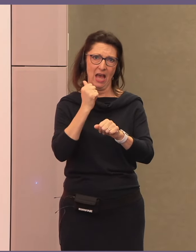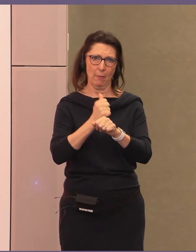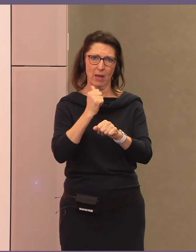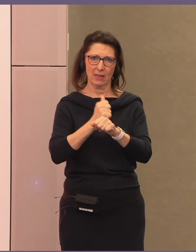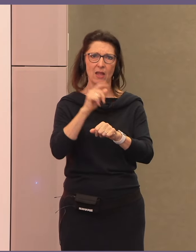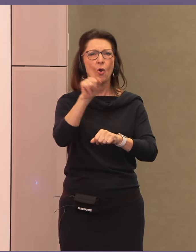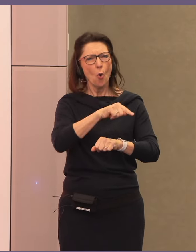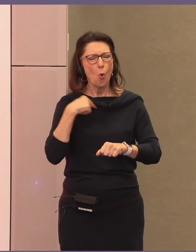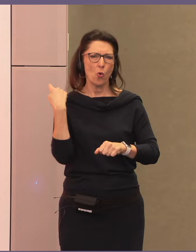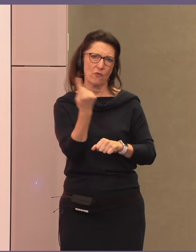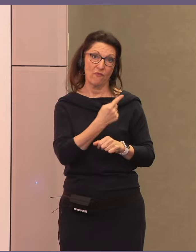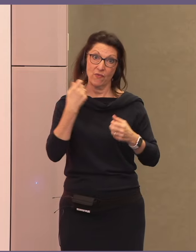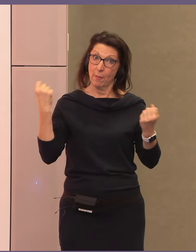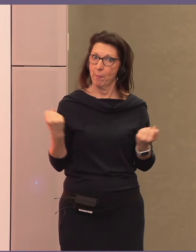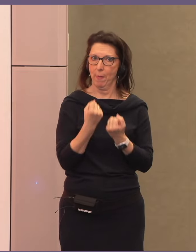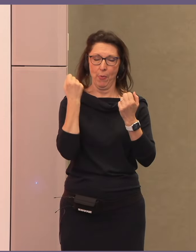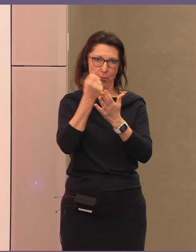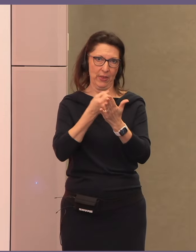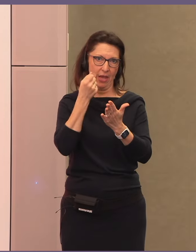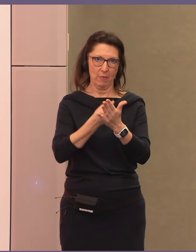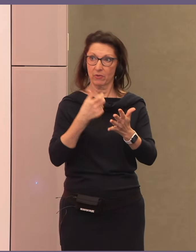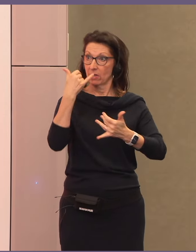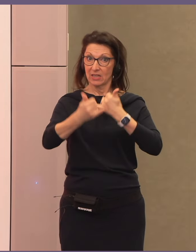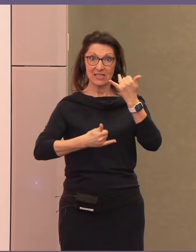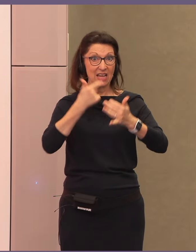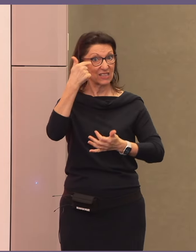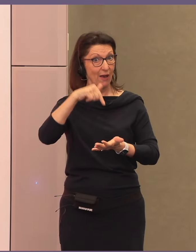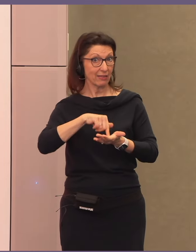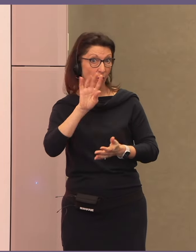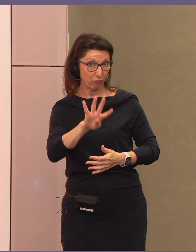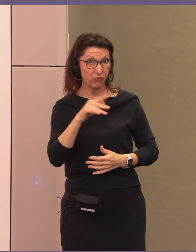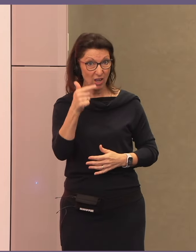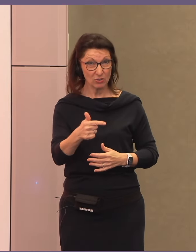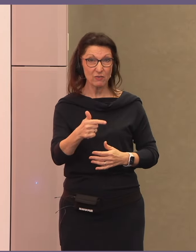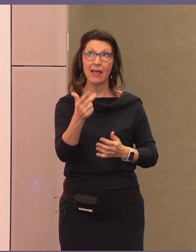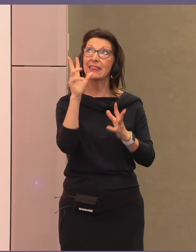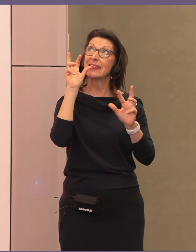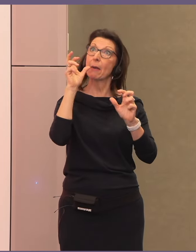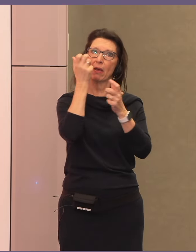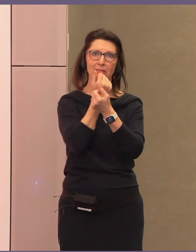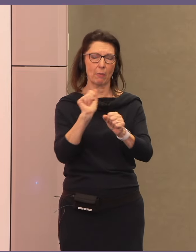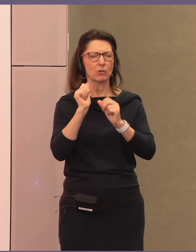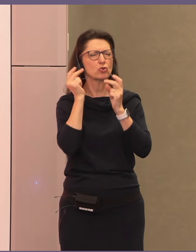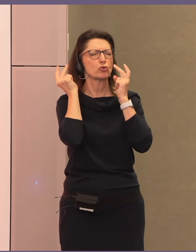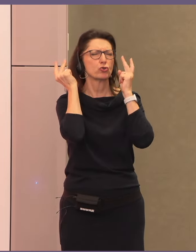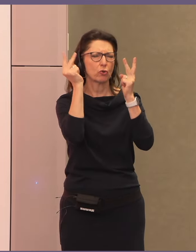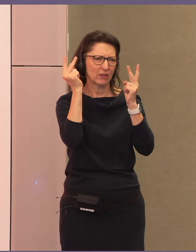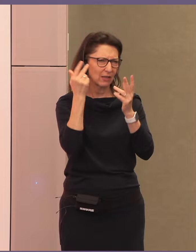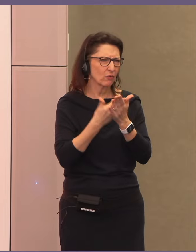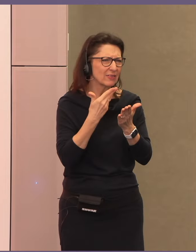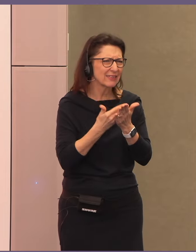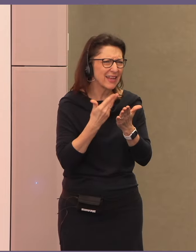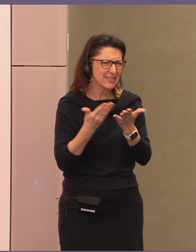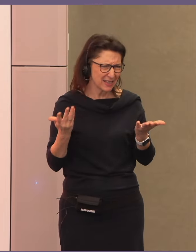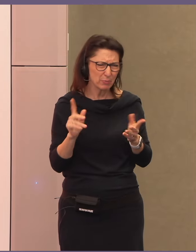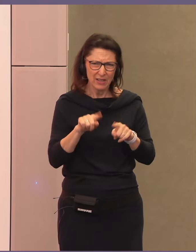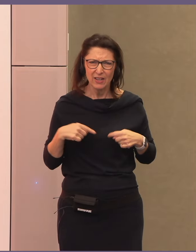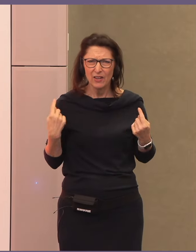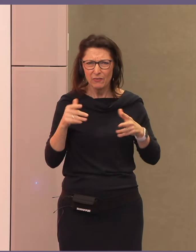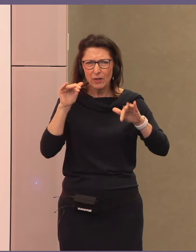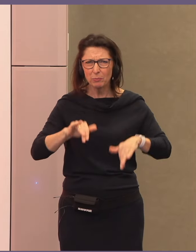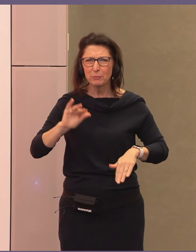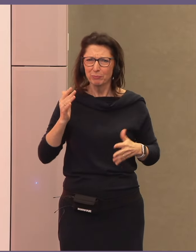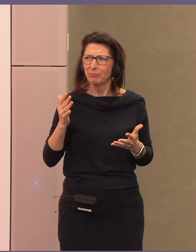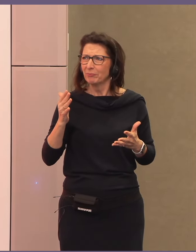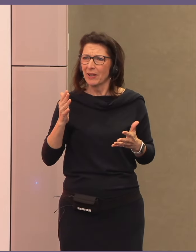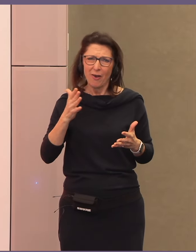hochgehalten wird. In einem Jahr wie 2024 ist das wichtiger denn je. Und deshalb ist es gut zu wissen, hier auch Demokratinnen